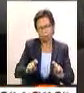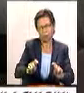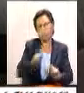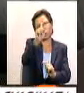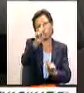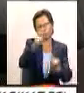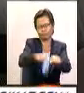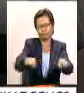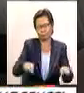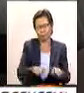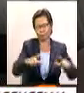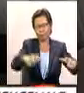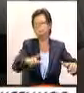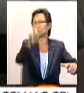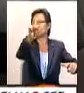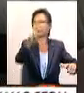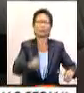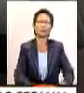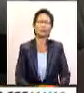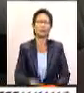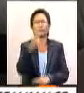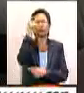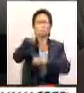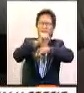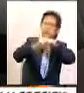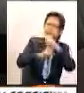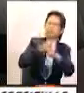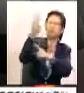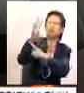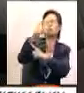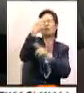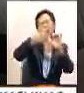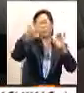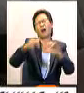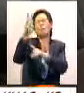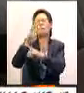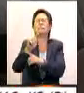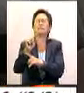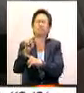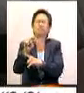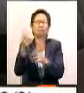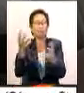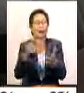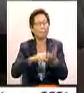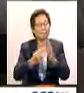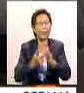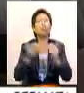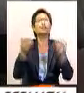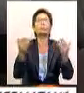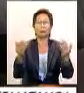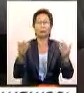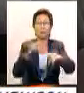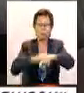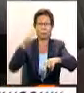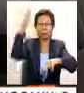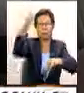di satu saluran. Infrastruktur broadband dan internet mungkin agak terhad di kamera highlight, tetapi insyaAllah di masa hadapan